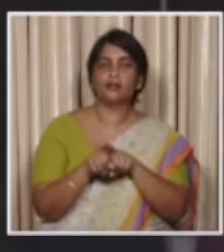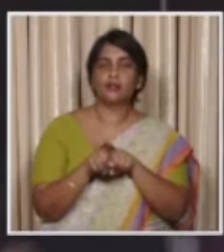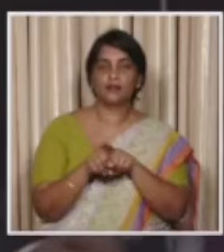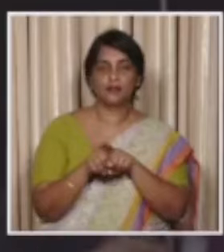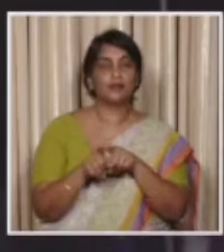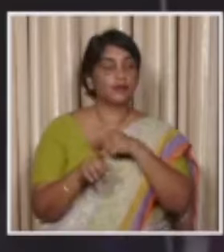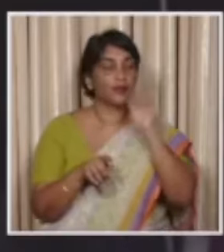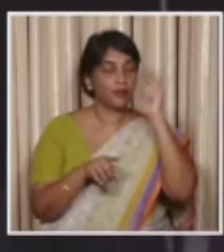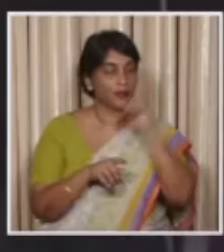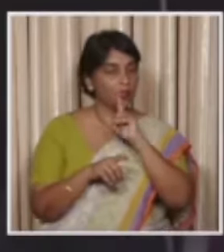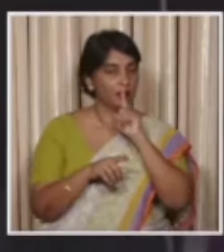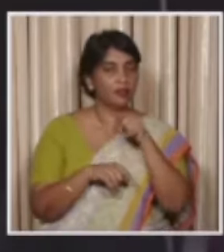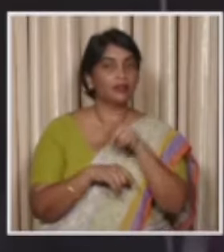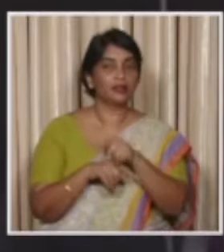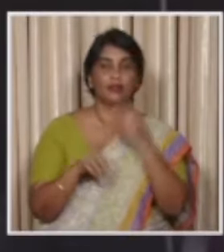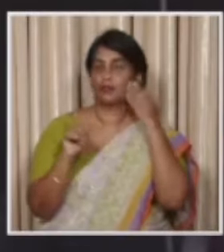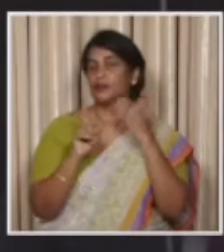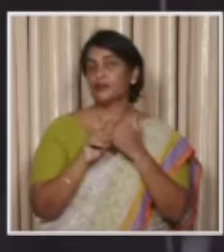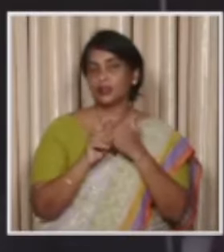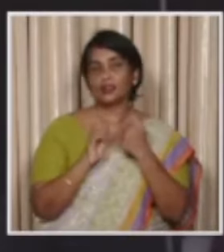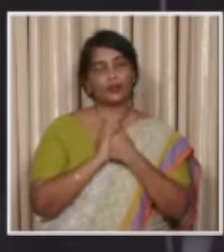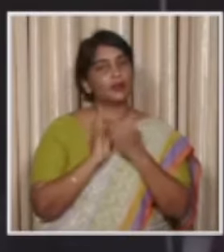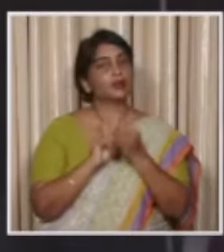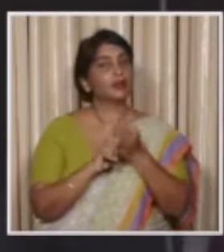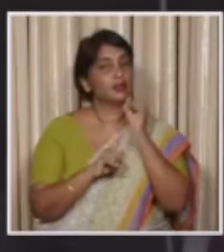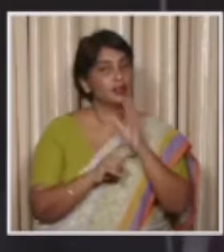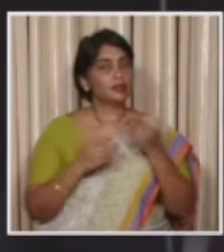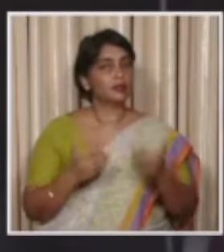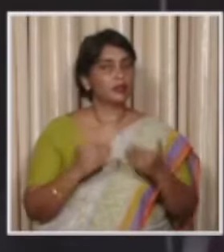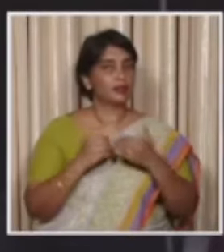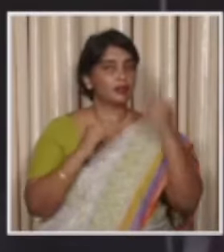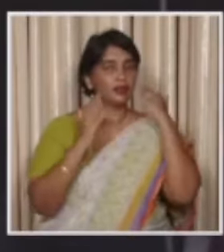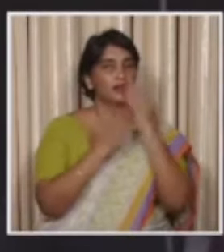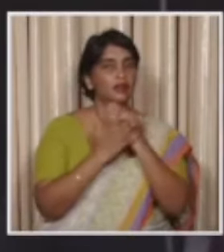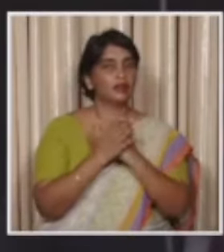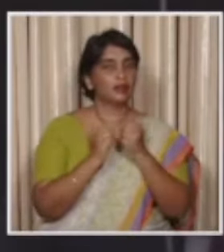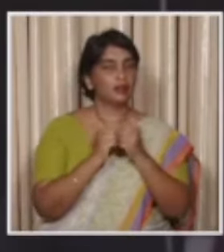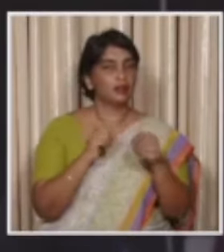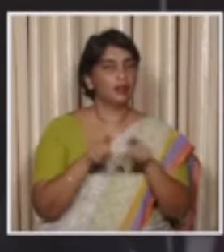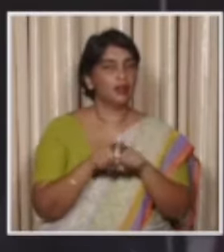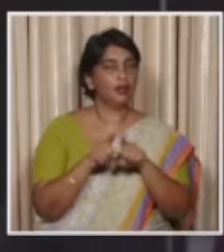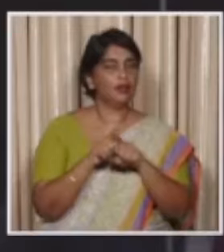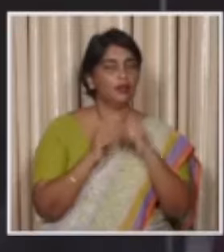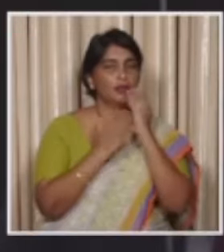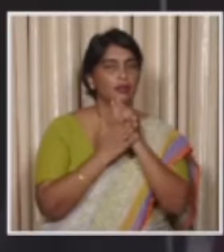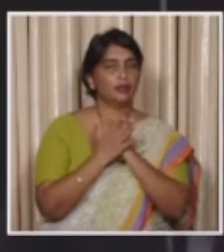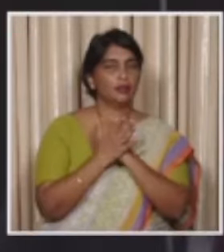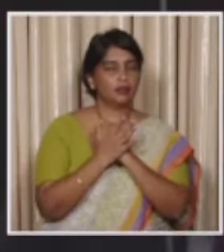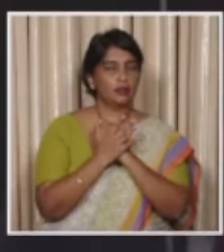විශේෂයෙන්ම කියන්න ඕන මම මේ පිළිබඳව ගරු ජනාධිපතිතුමාට වර්තමාන ජනාධිපතිතුමාට පැහැදිලි කරලා